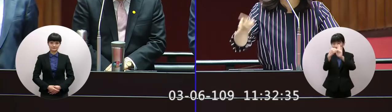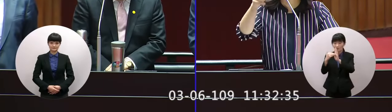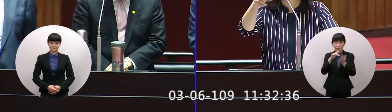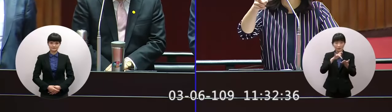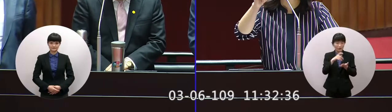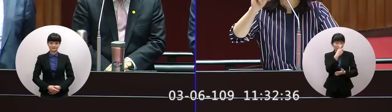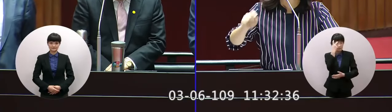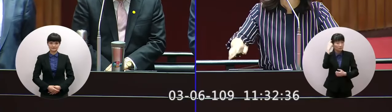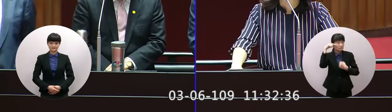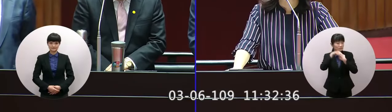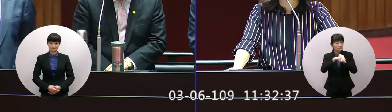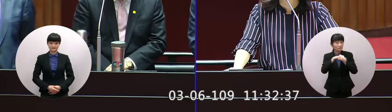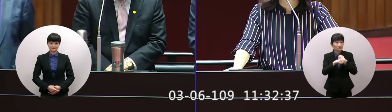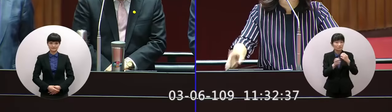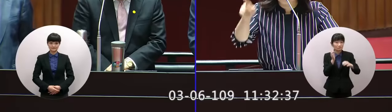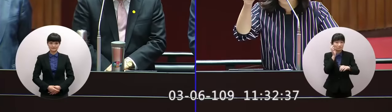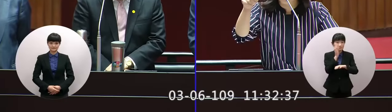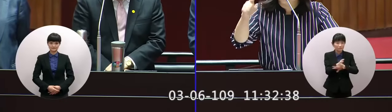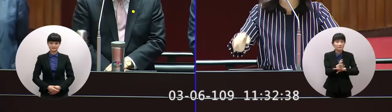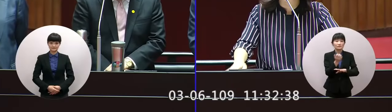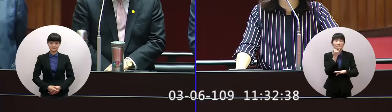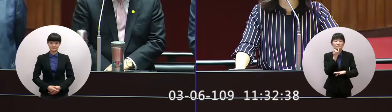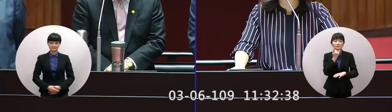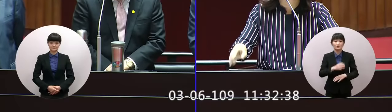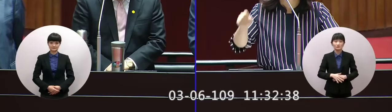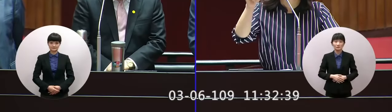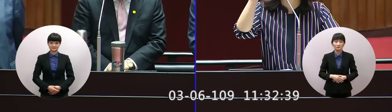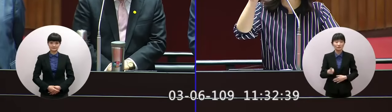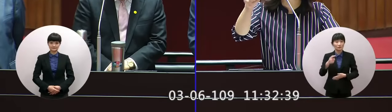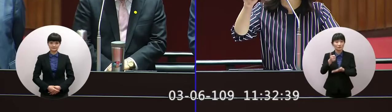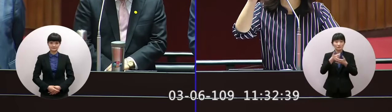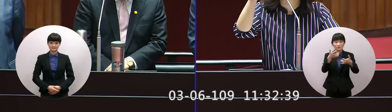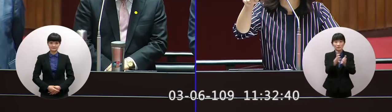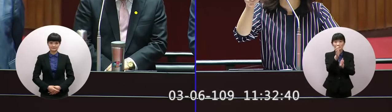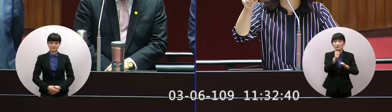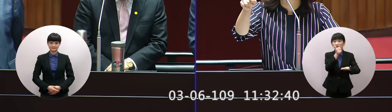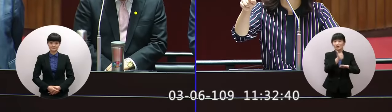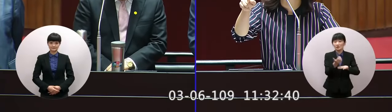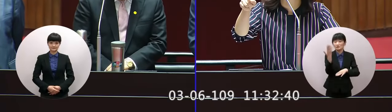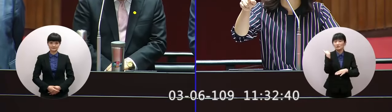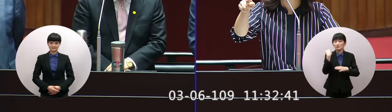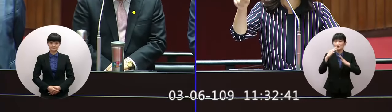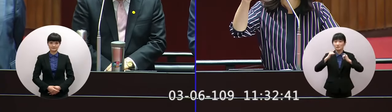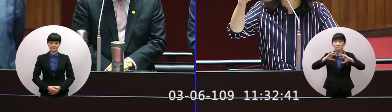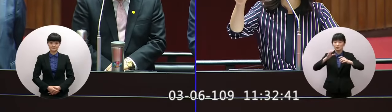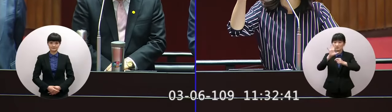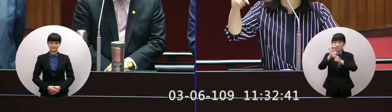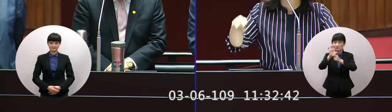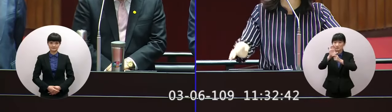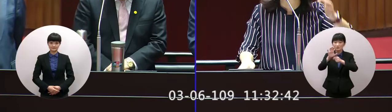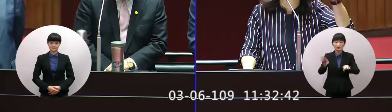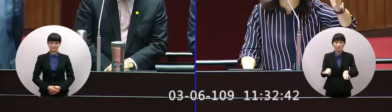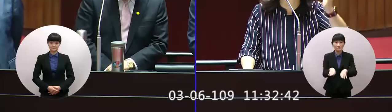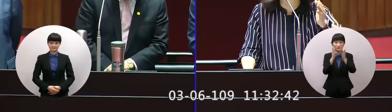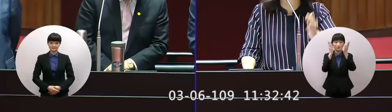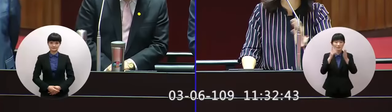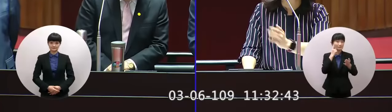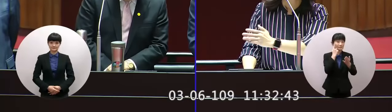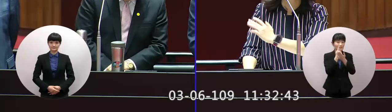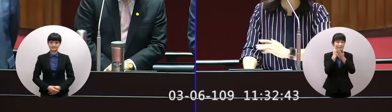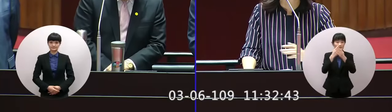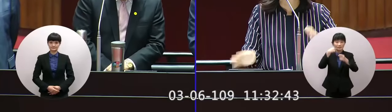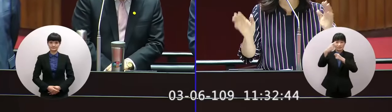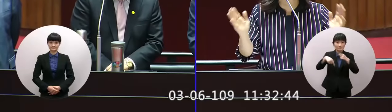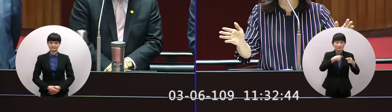究，尤其我请陈良基部长上来，是因为其实他们从1999年开始，我就看到每